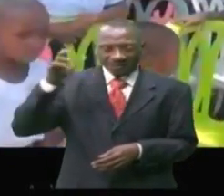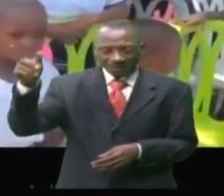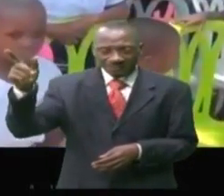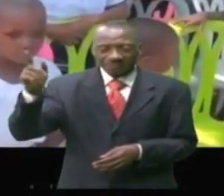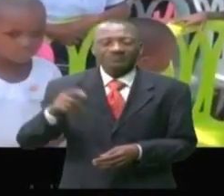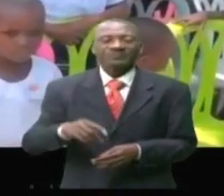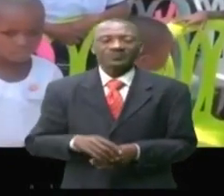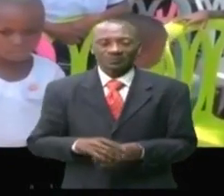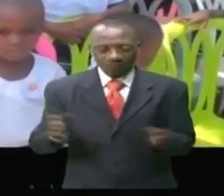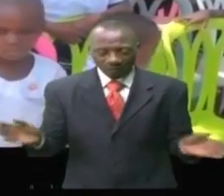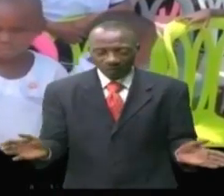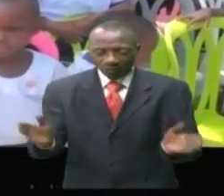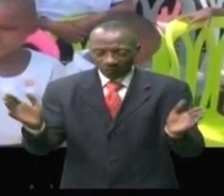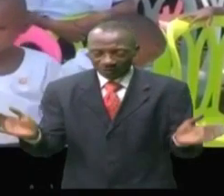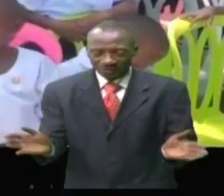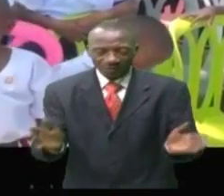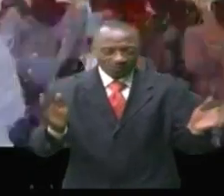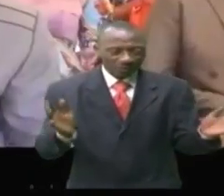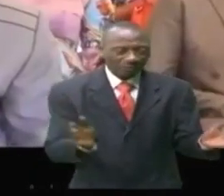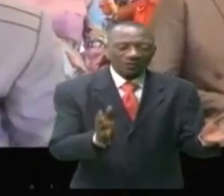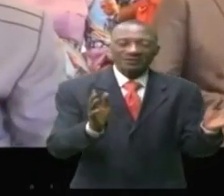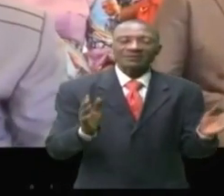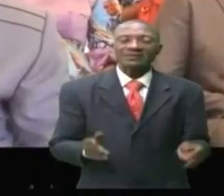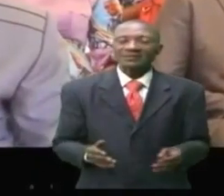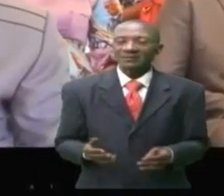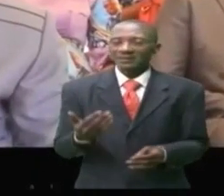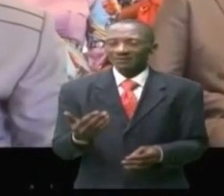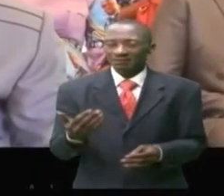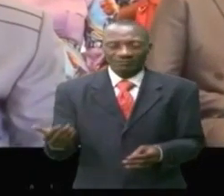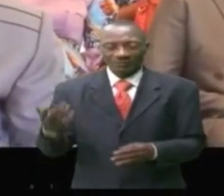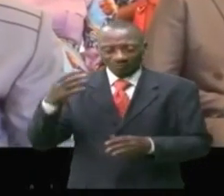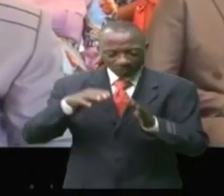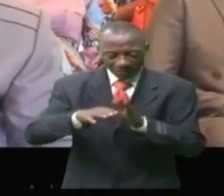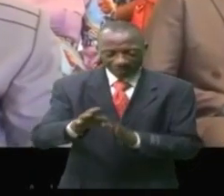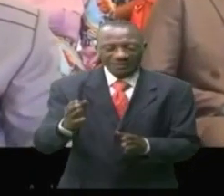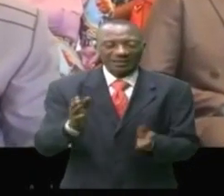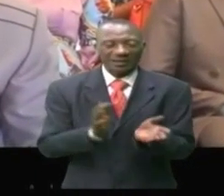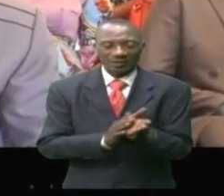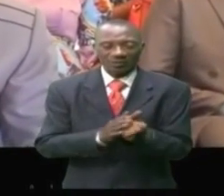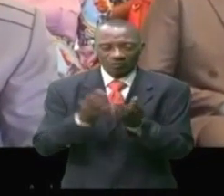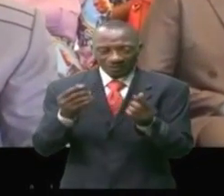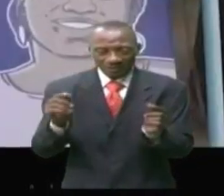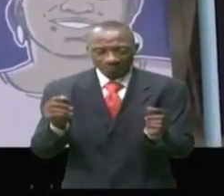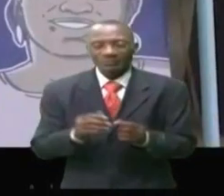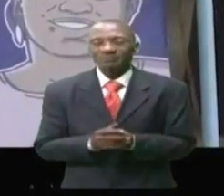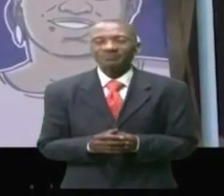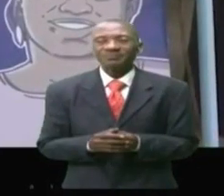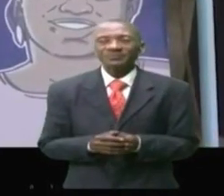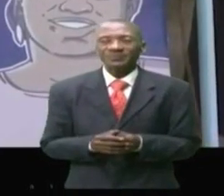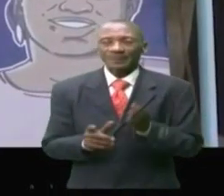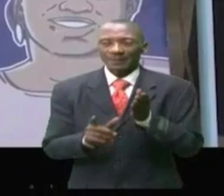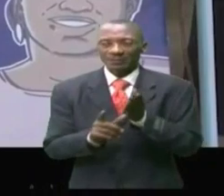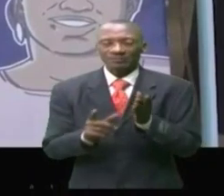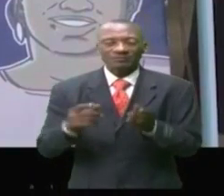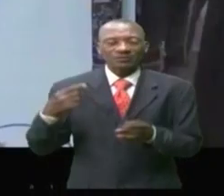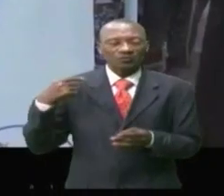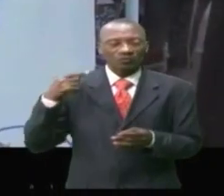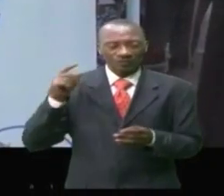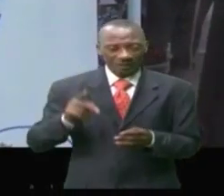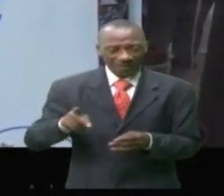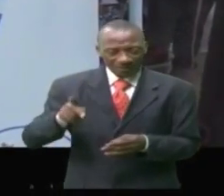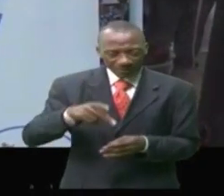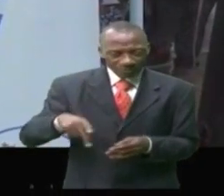enfants, gage d'un développement harmonieux. Le vice-gouverneur de province, Paulin Lindongoli Alebabunga, a au nom de la gouverneure de